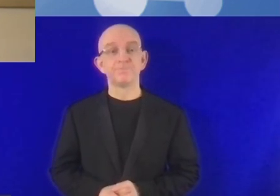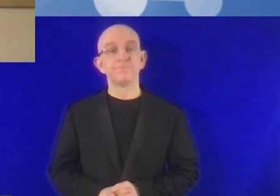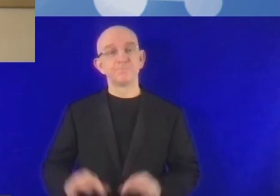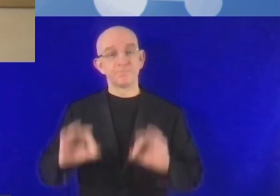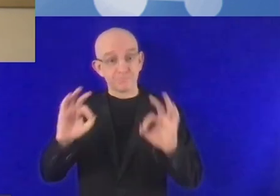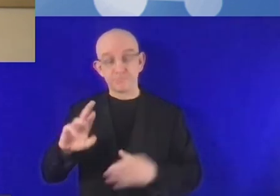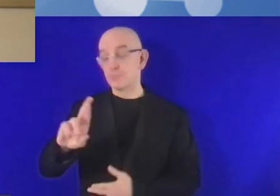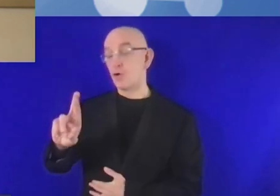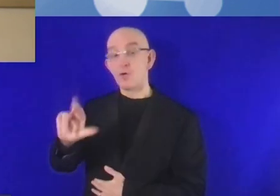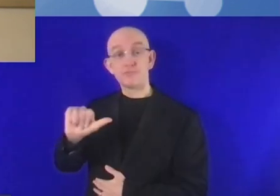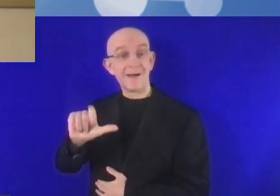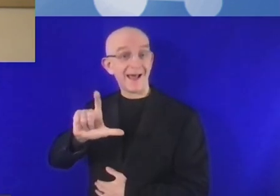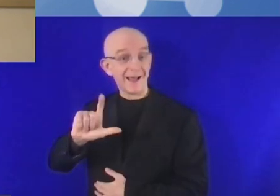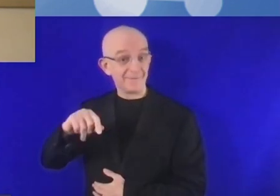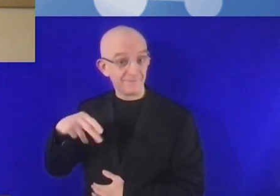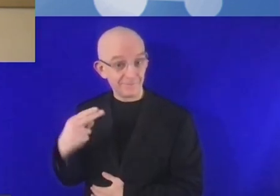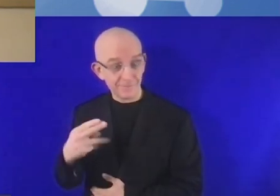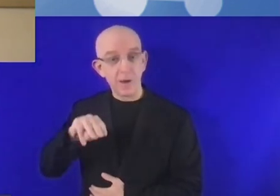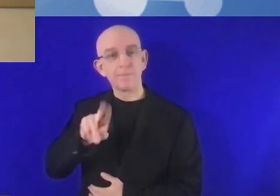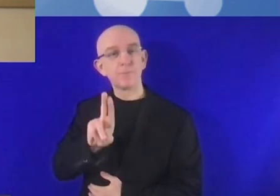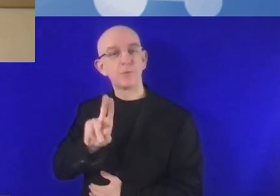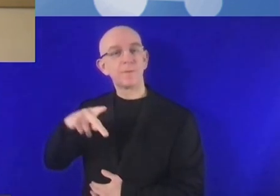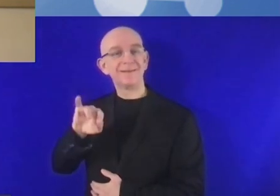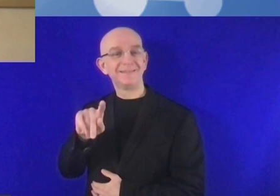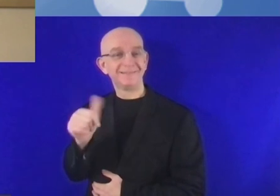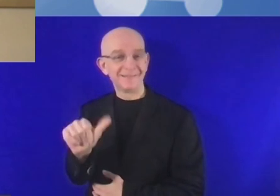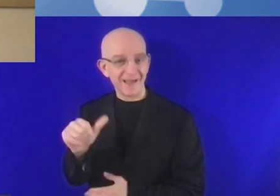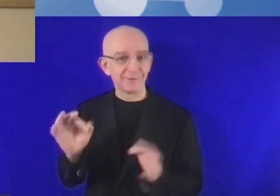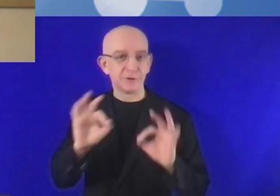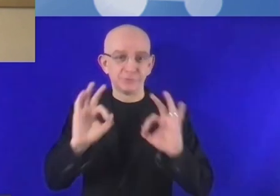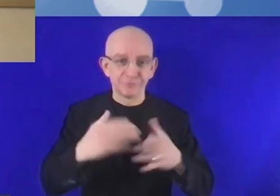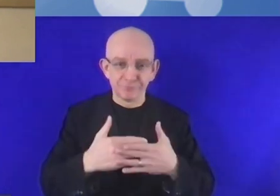wszystkich uczestników dzisiejszego wydarzenia